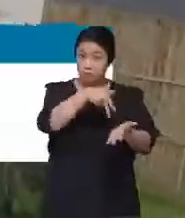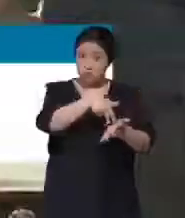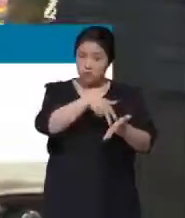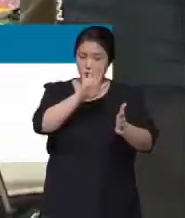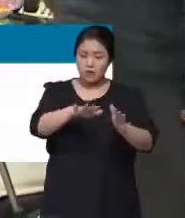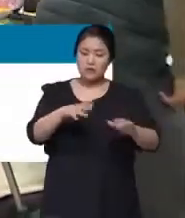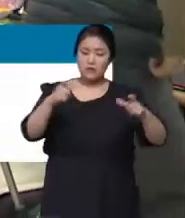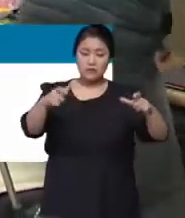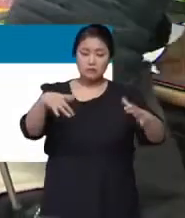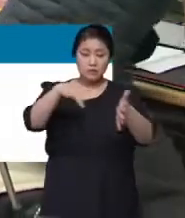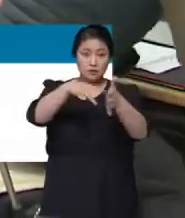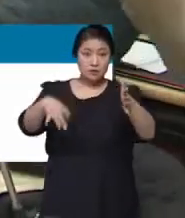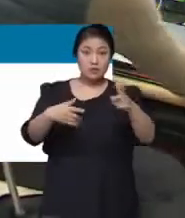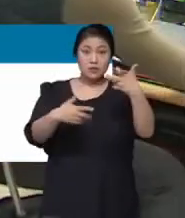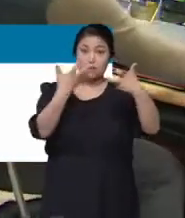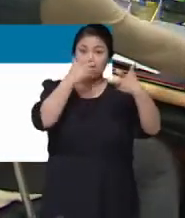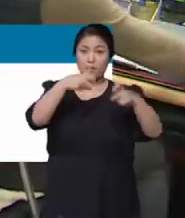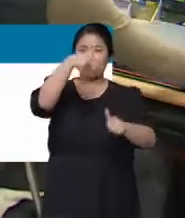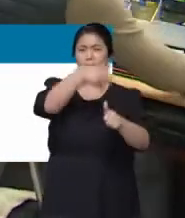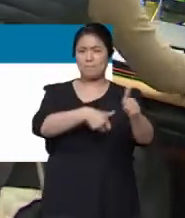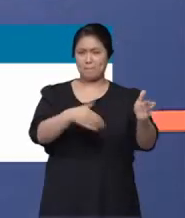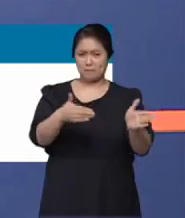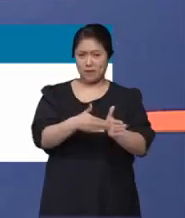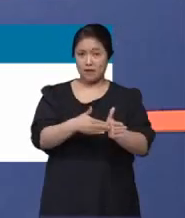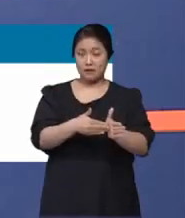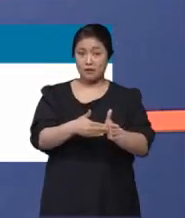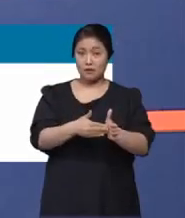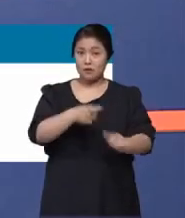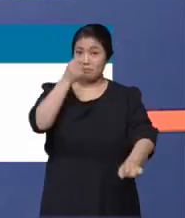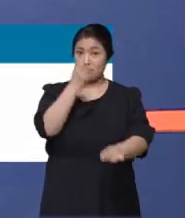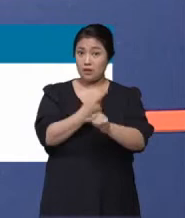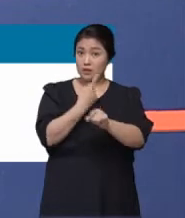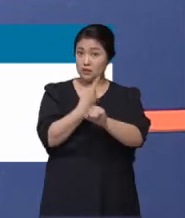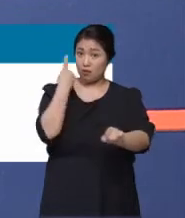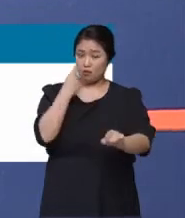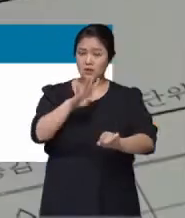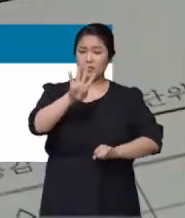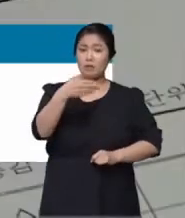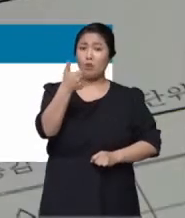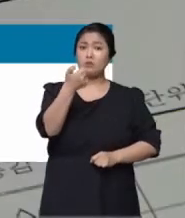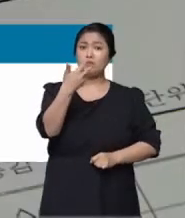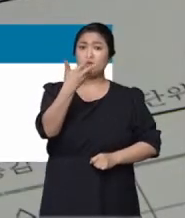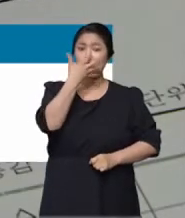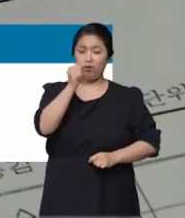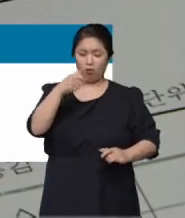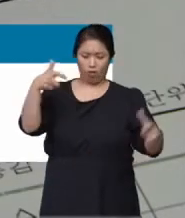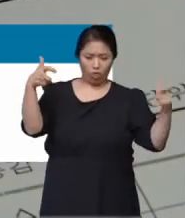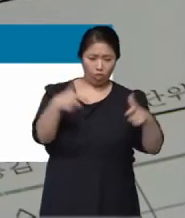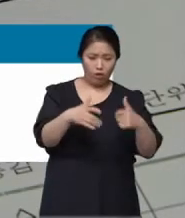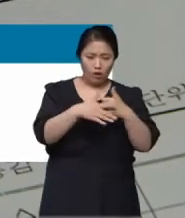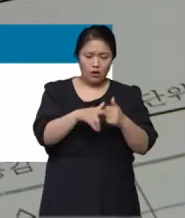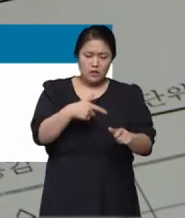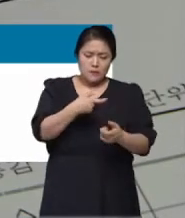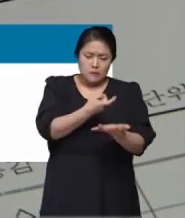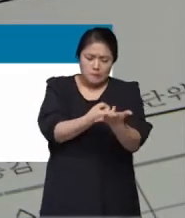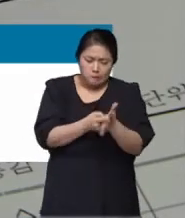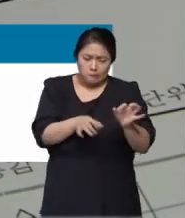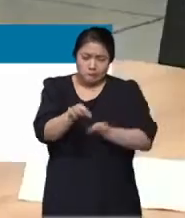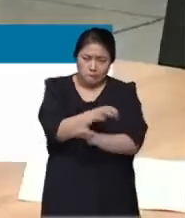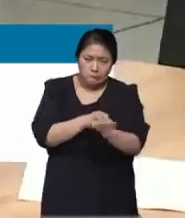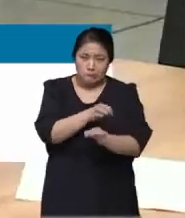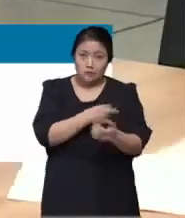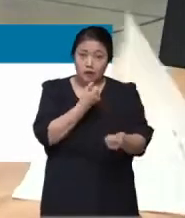올해 지방교부세가 70억가량 줄었습니다. 이미 지난해에도 457억 원이 줄면서 긴축재정을